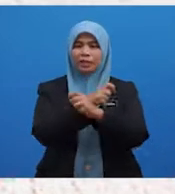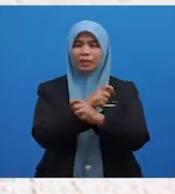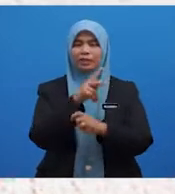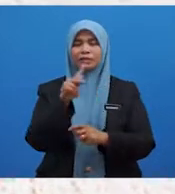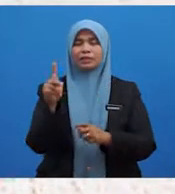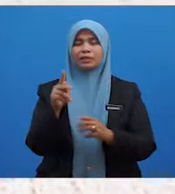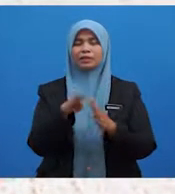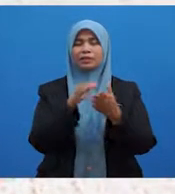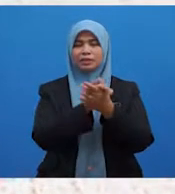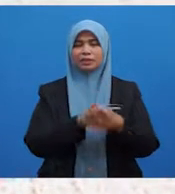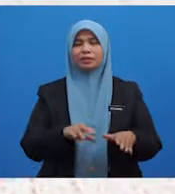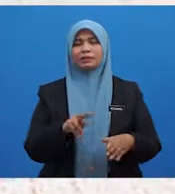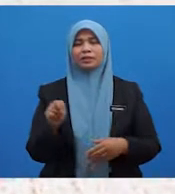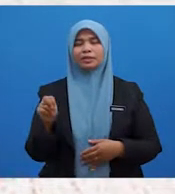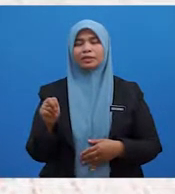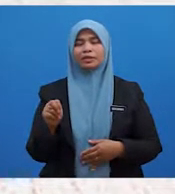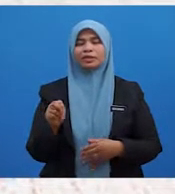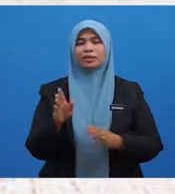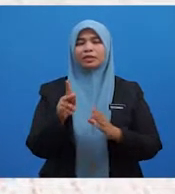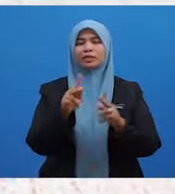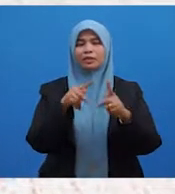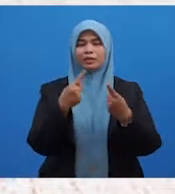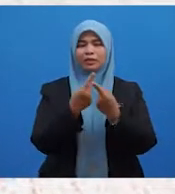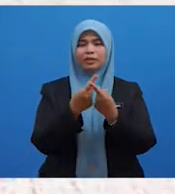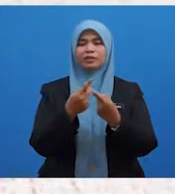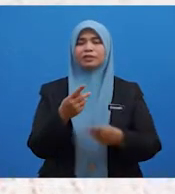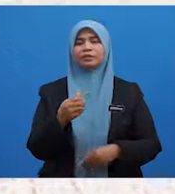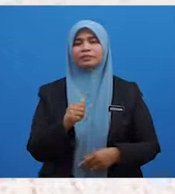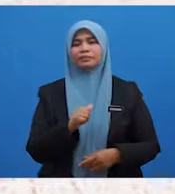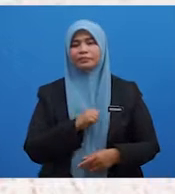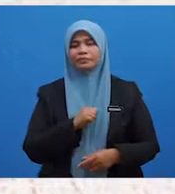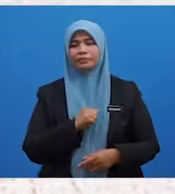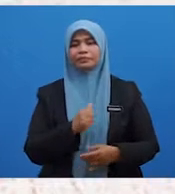mempertahankan keselamatan keluarga masing-masing.